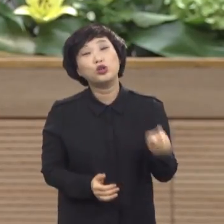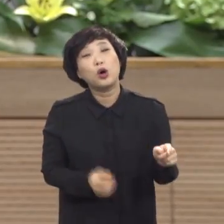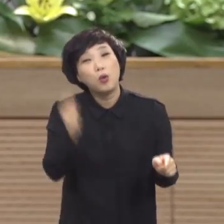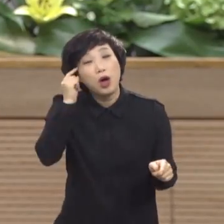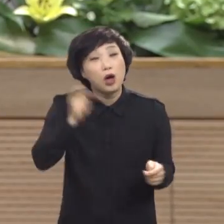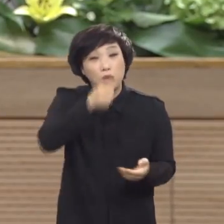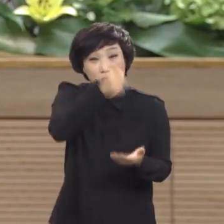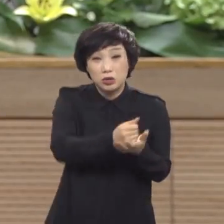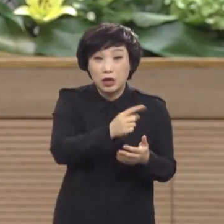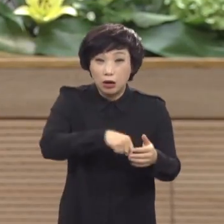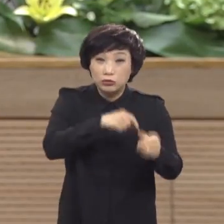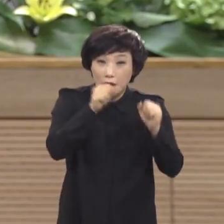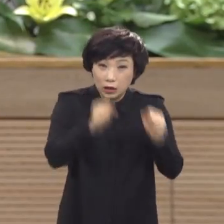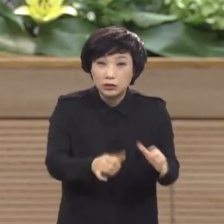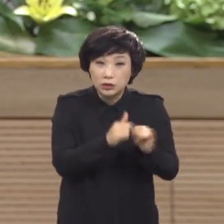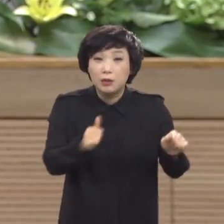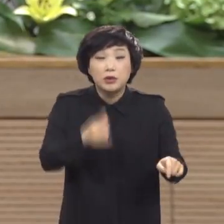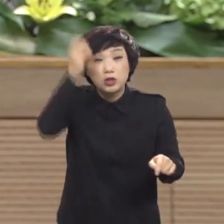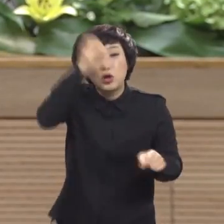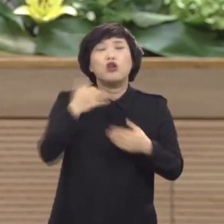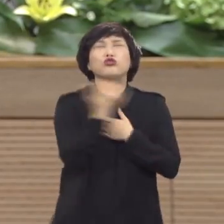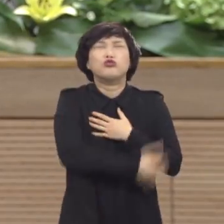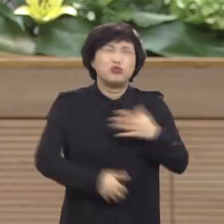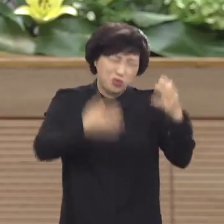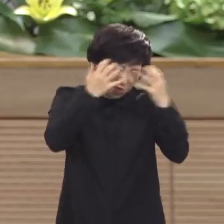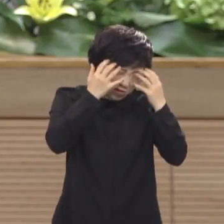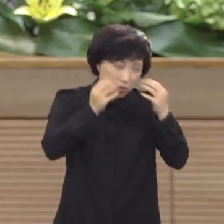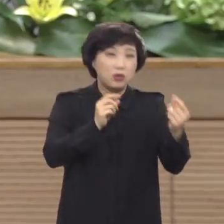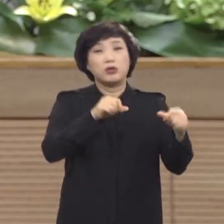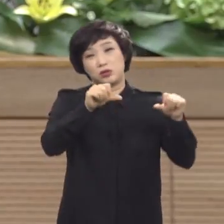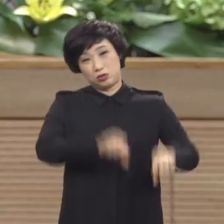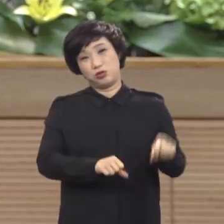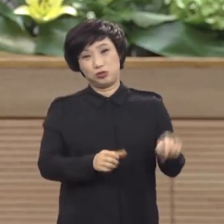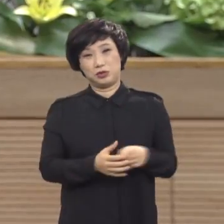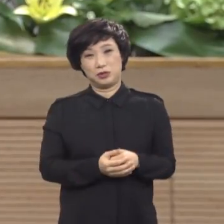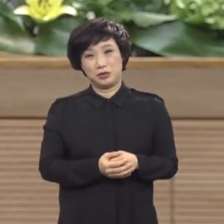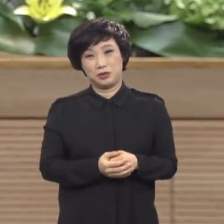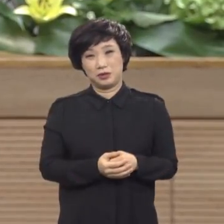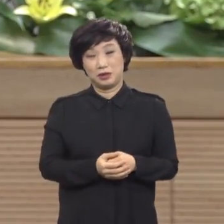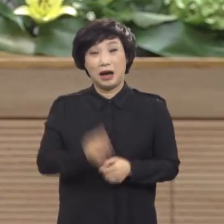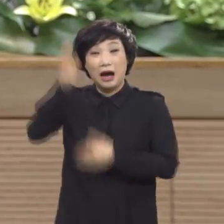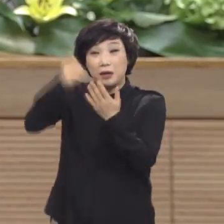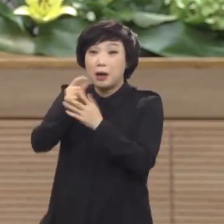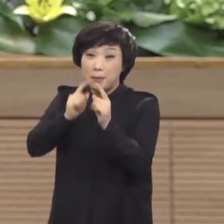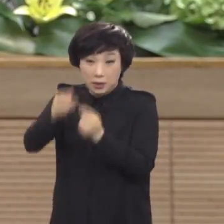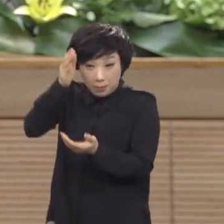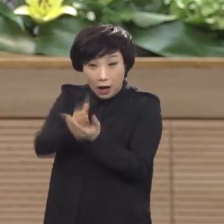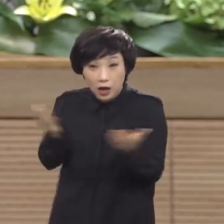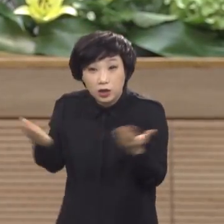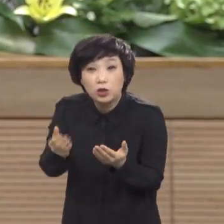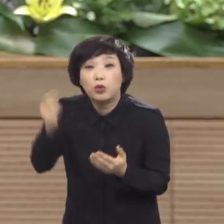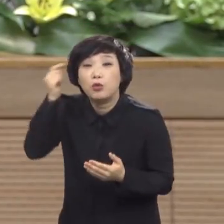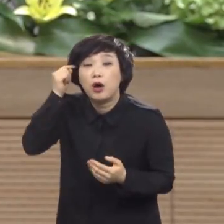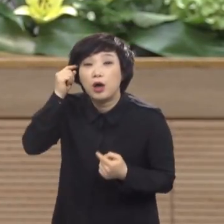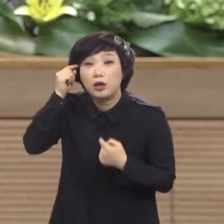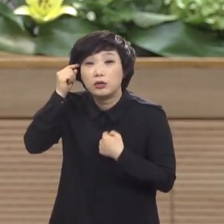이게 죄 아래 있는 자의 영육간에 받는 저주요. 그래서 하나님이 하지 말라고 말하는